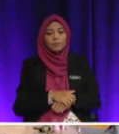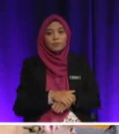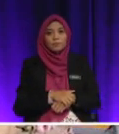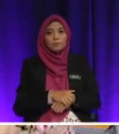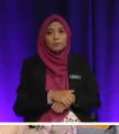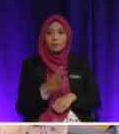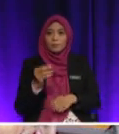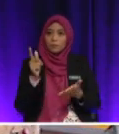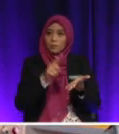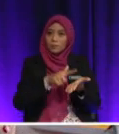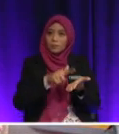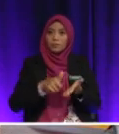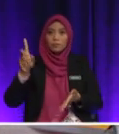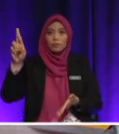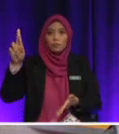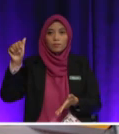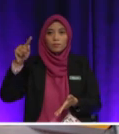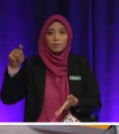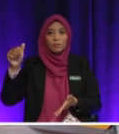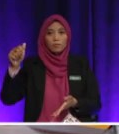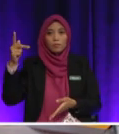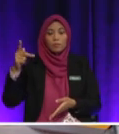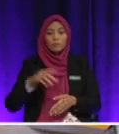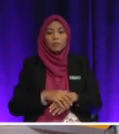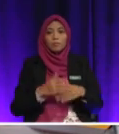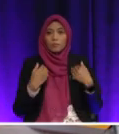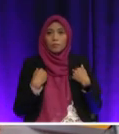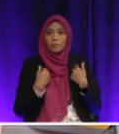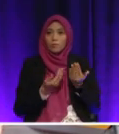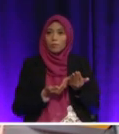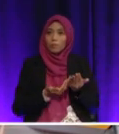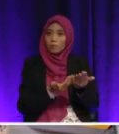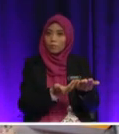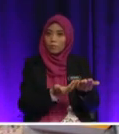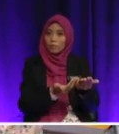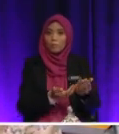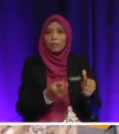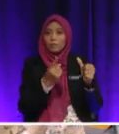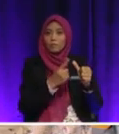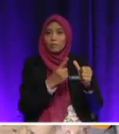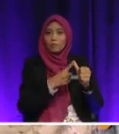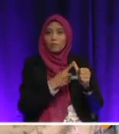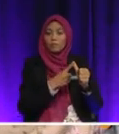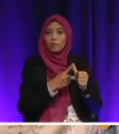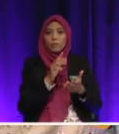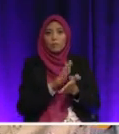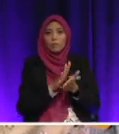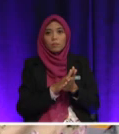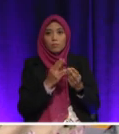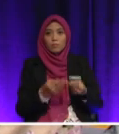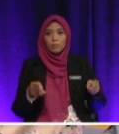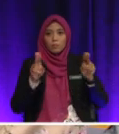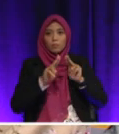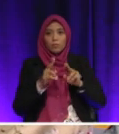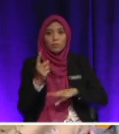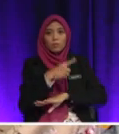laga ini Akhirnya telah mengemukakan beberapa cadangan Yang pertama sekolah umum ya sekolah umum kan hal